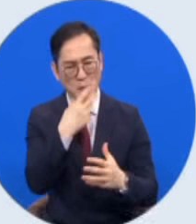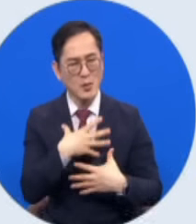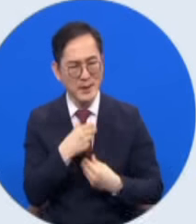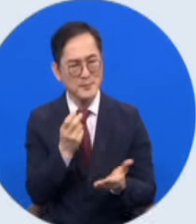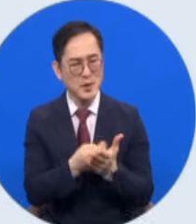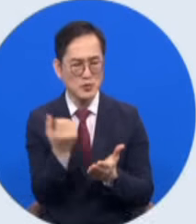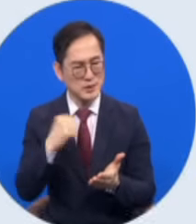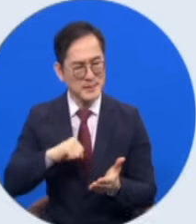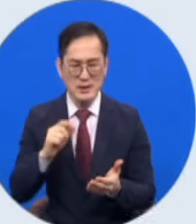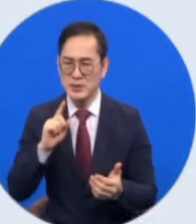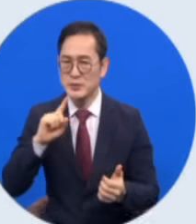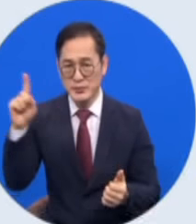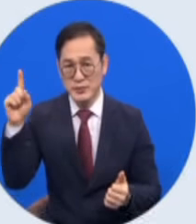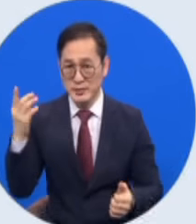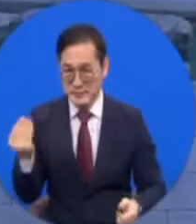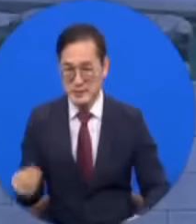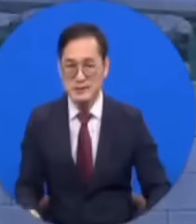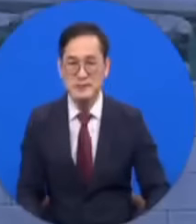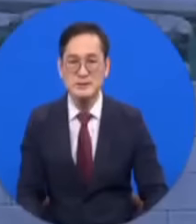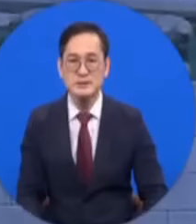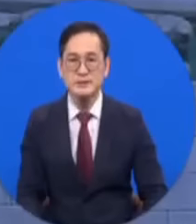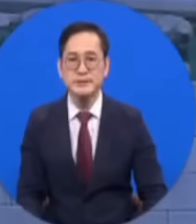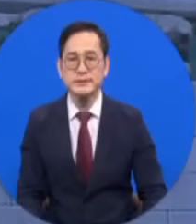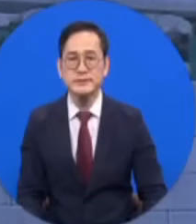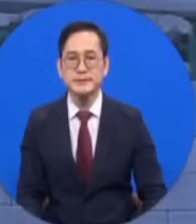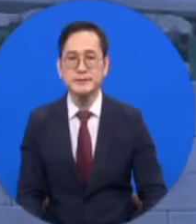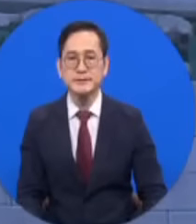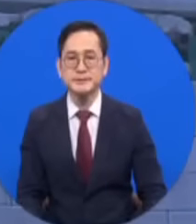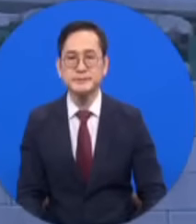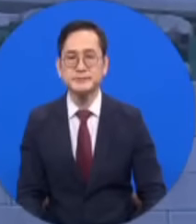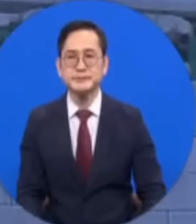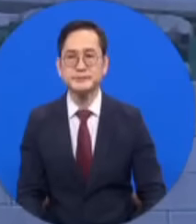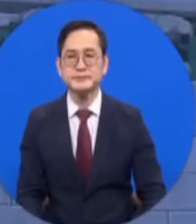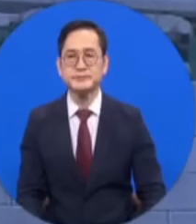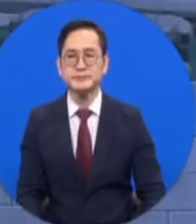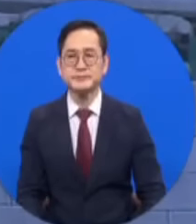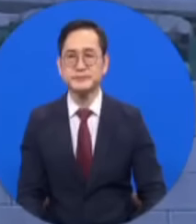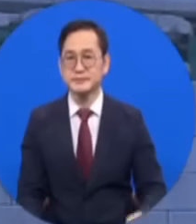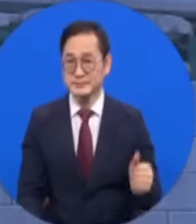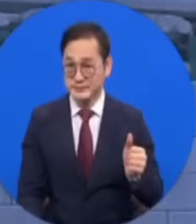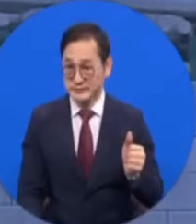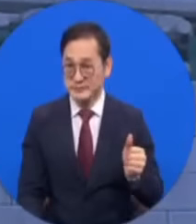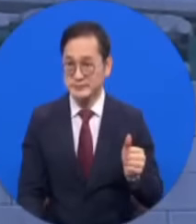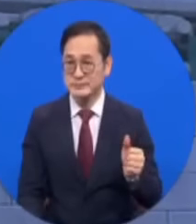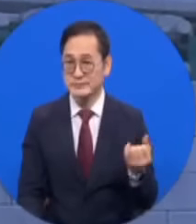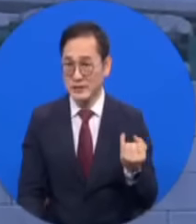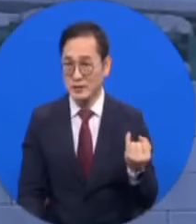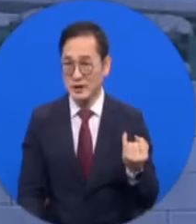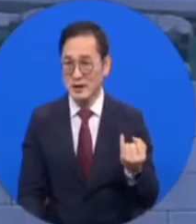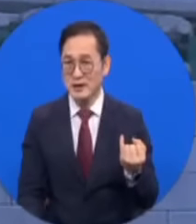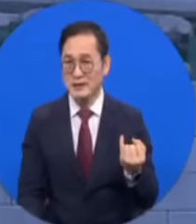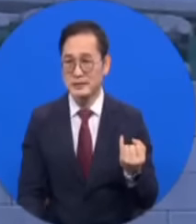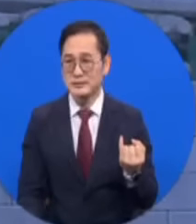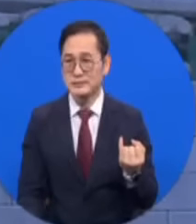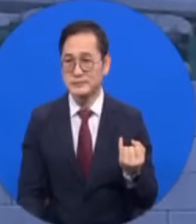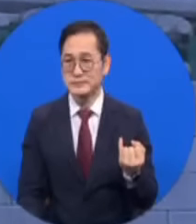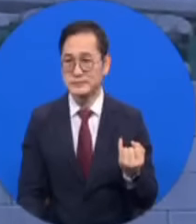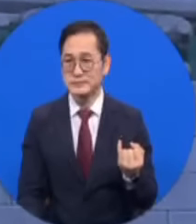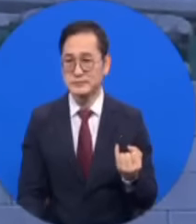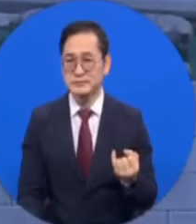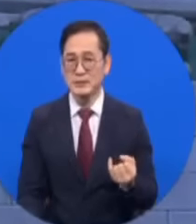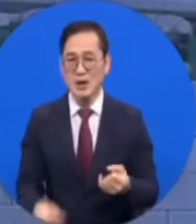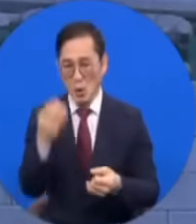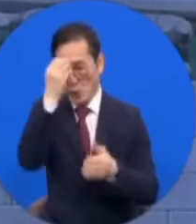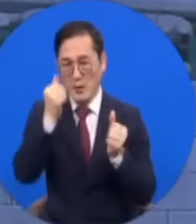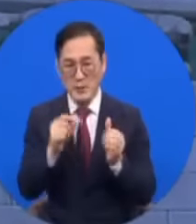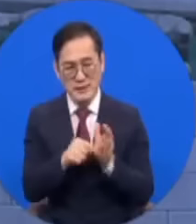독특합니다. 지금 김광선 변호사님, 윤미향 의원은 상당수 2심에서도 의원직 상실에 해당하는 유죄를